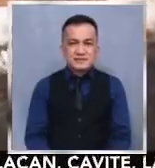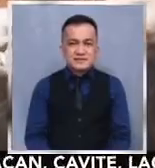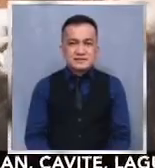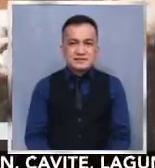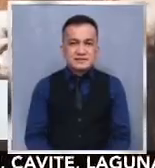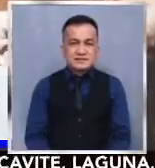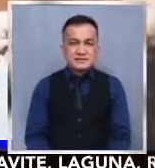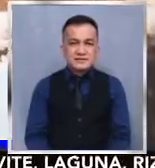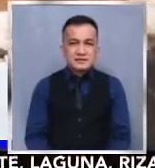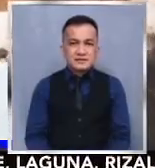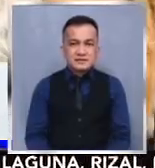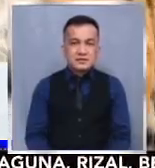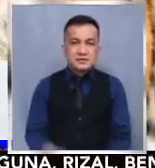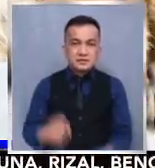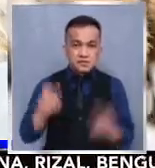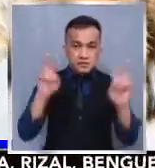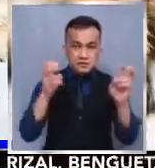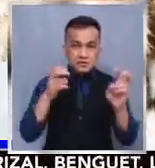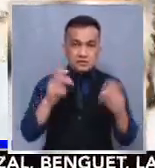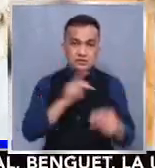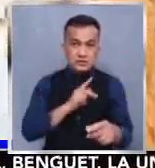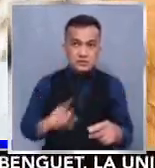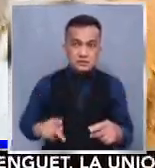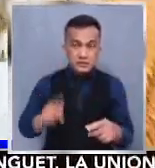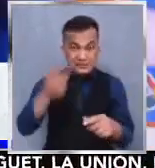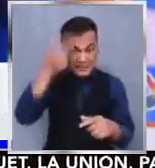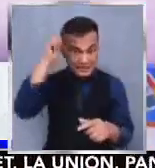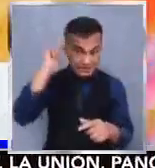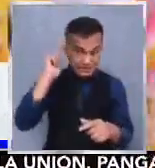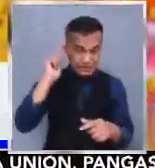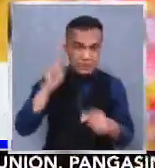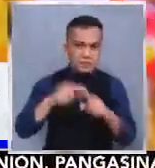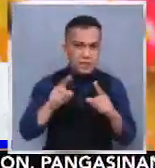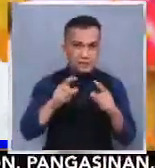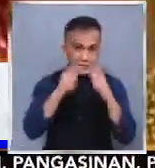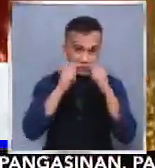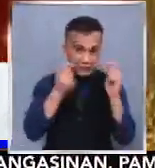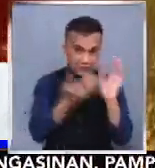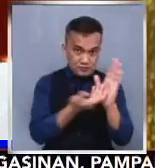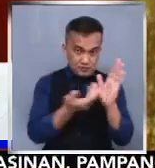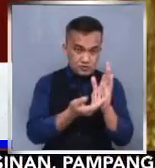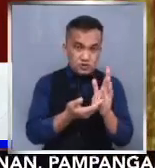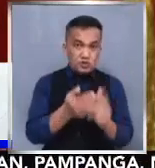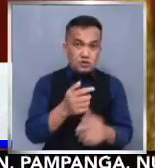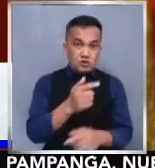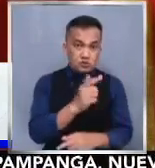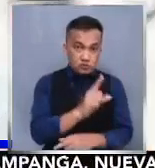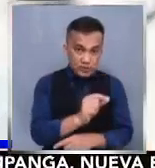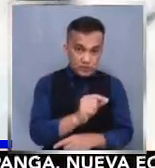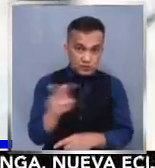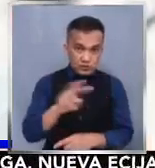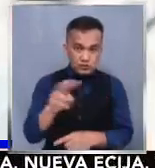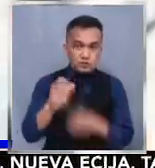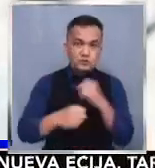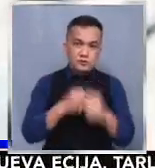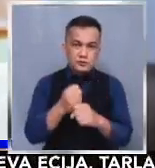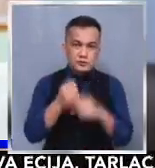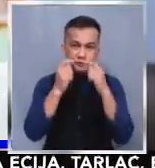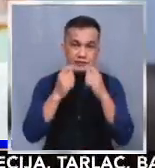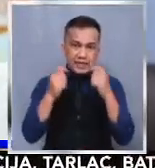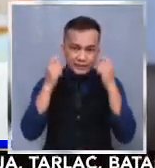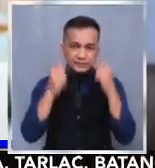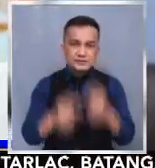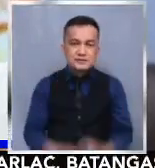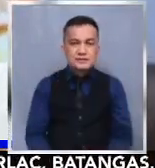Leon ang tinaguriang King of the Jungle. Pero mga tigre ang bibida ngayon dahil ang 2022, Year of the Tiger.